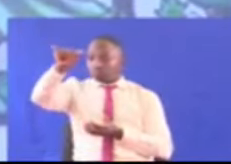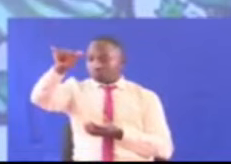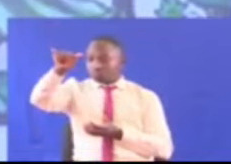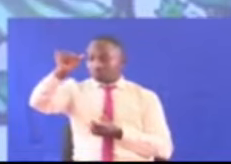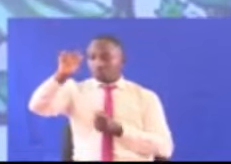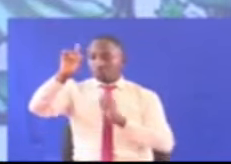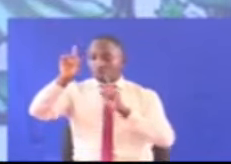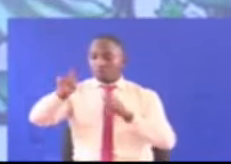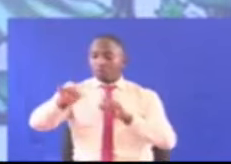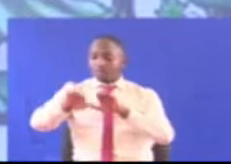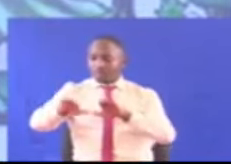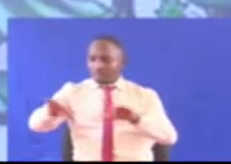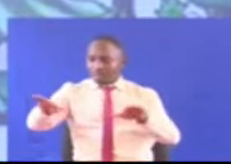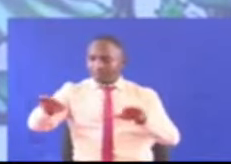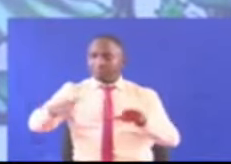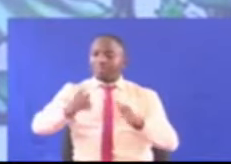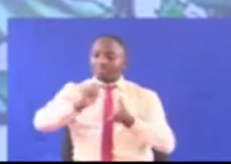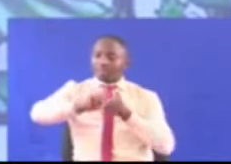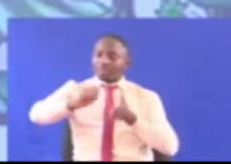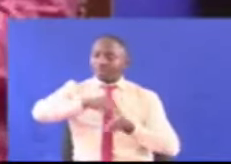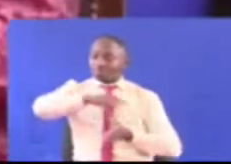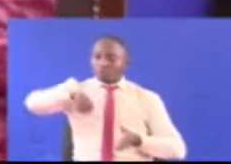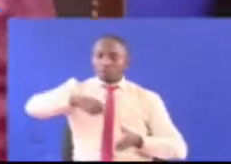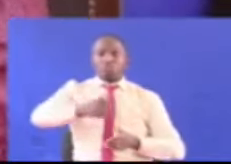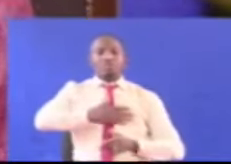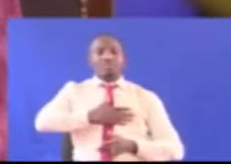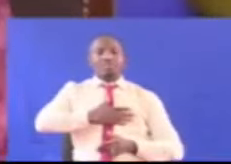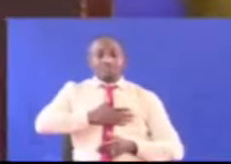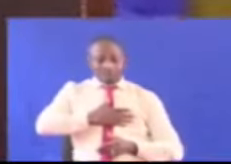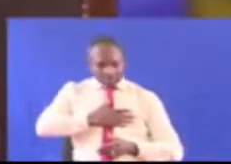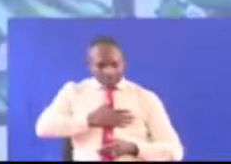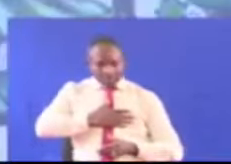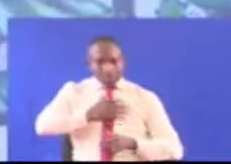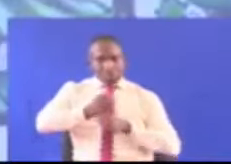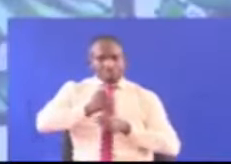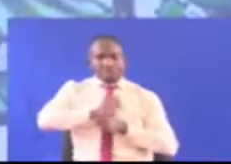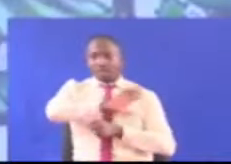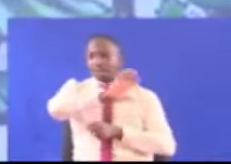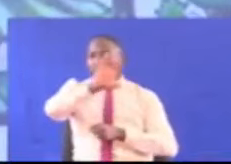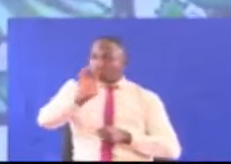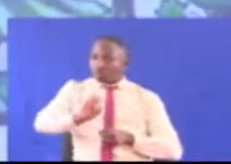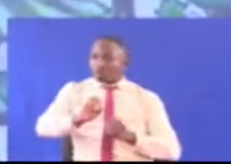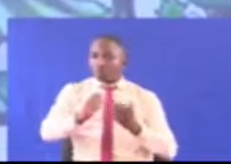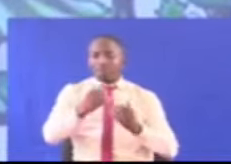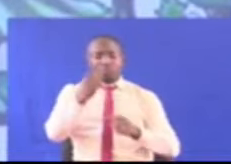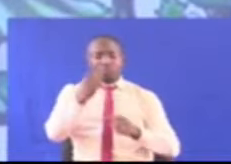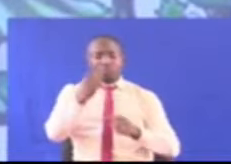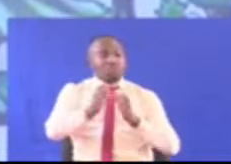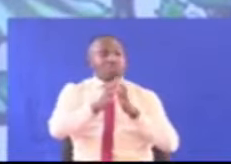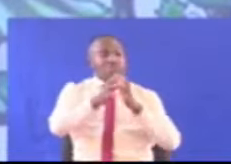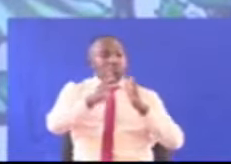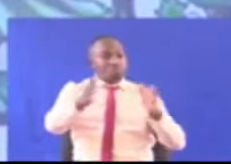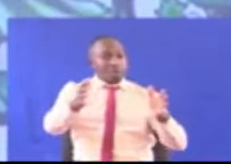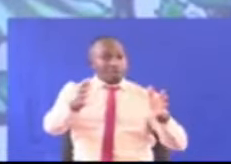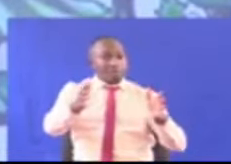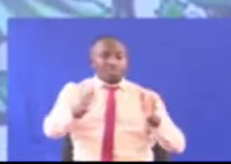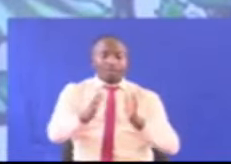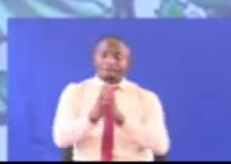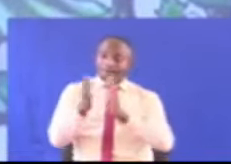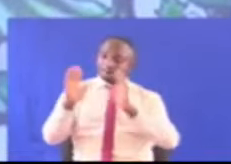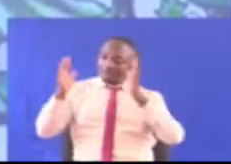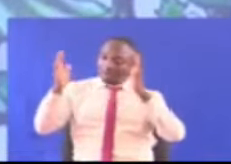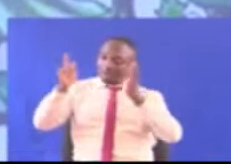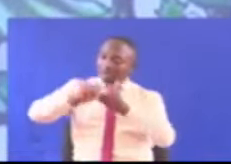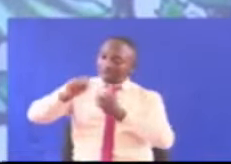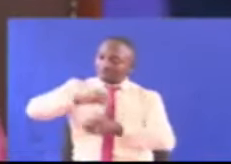tunakuwa salama. Asante sana katibu wetu na watumishi wote uliokuwa nao, kwa kweli wamefanya kazi kubwa sana. Jamani tumpigie